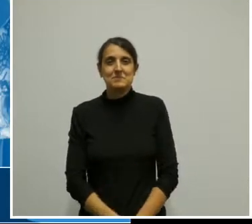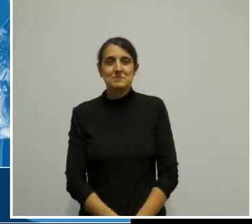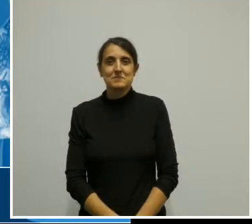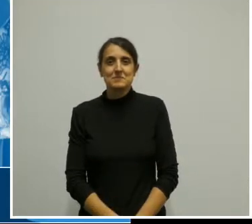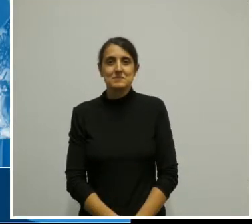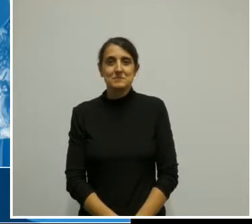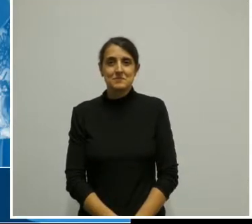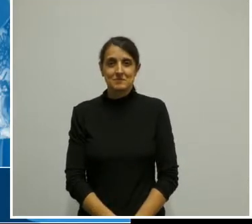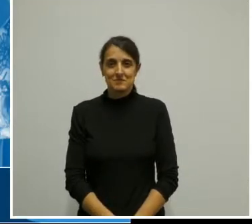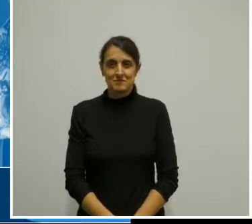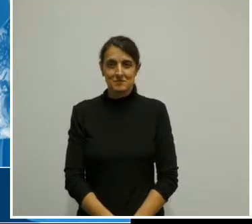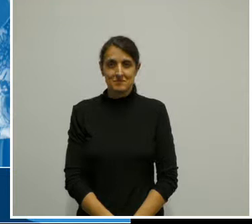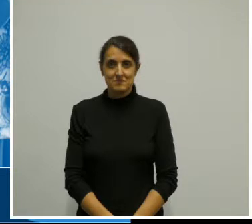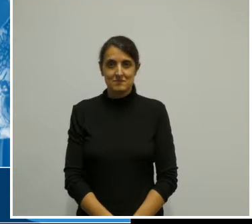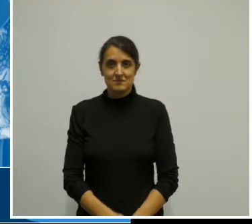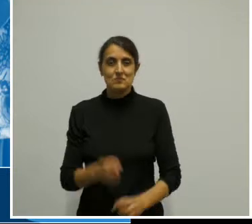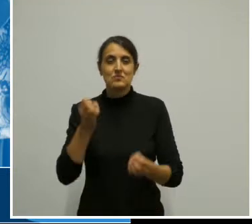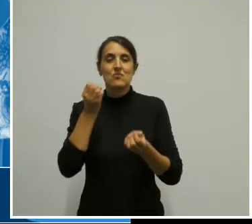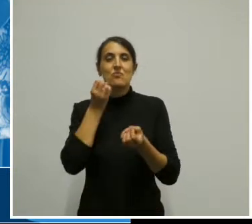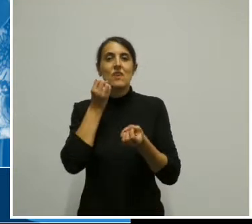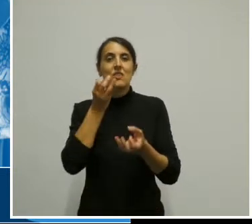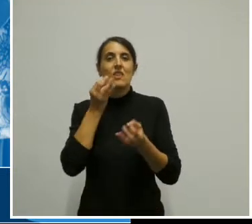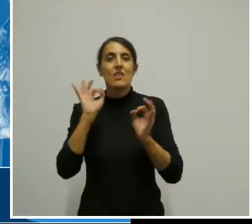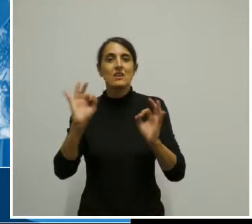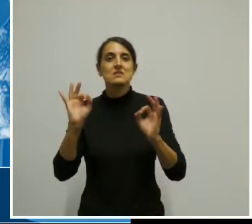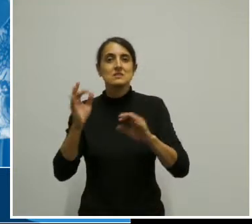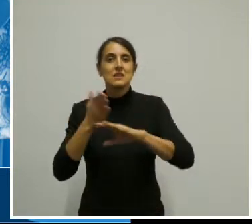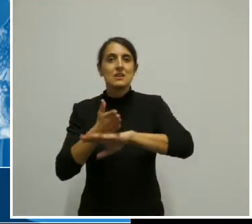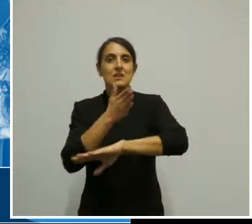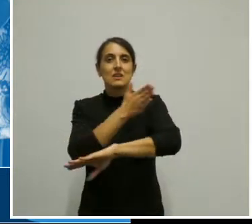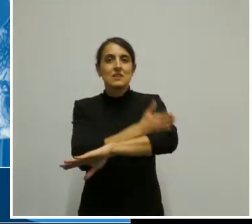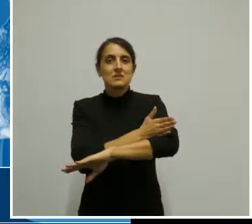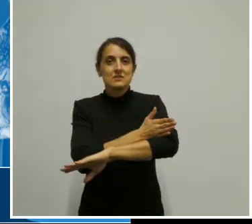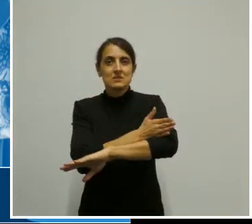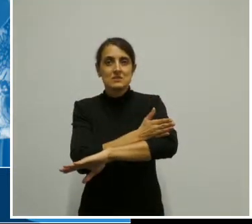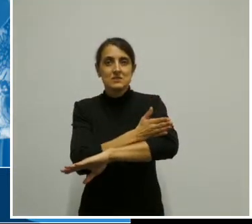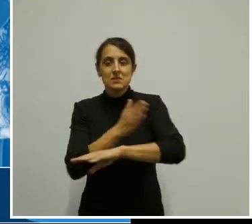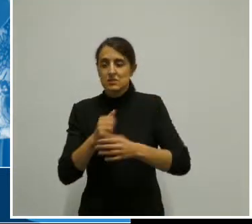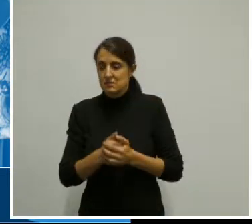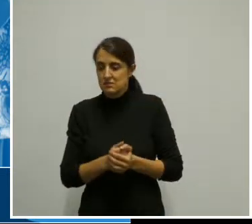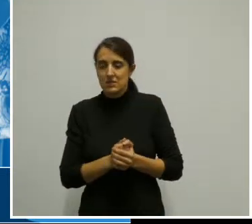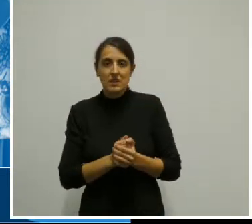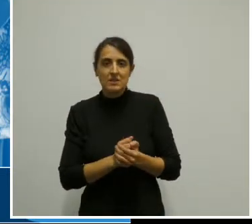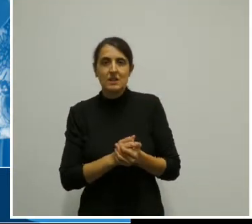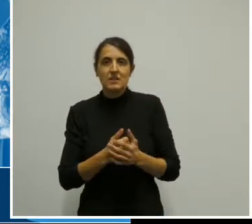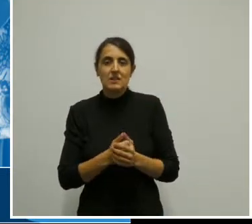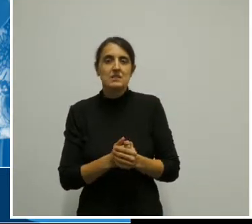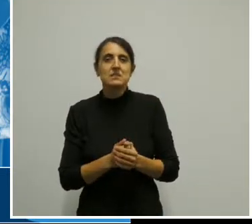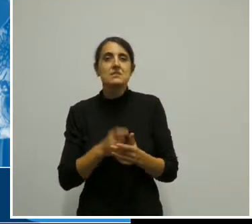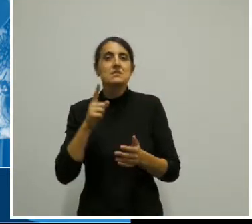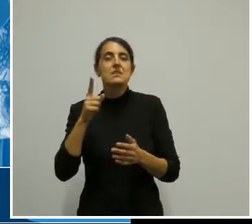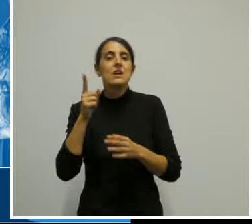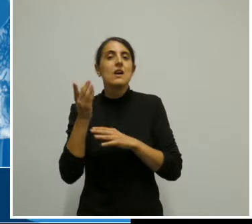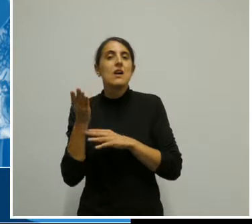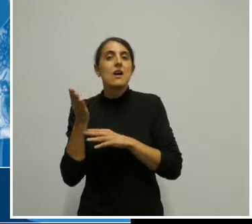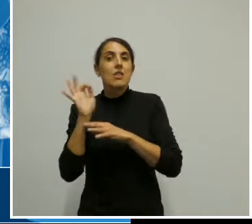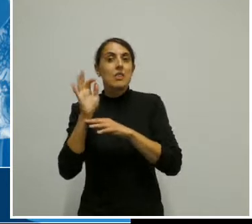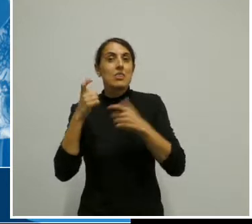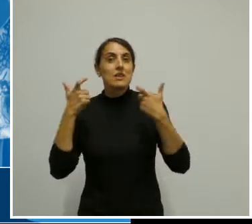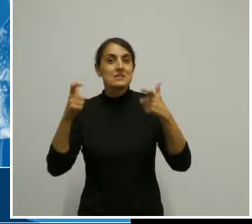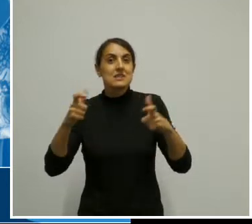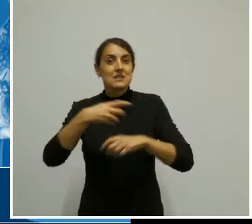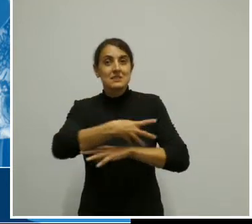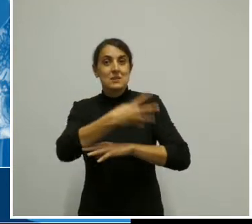Abans de res, d'entrar les dades concretes de matrícula d'aquí del districte de Sant Martí, us passaré algunes diapositives